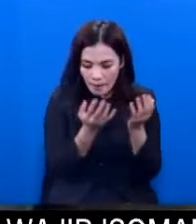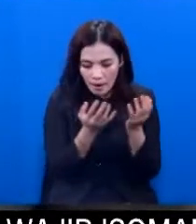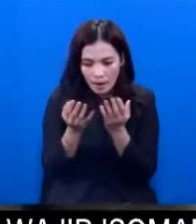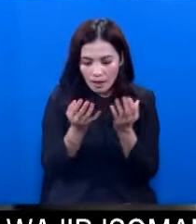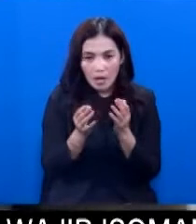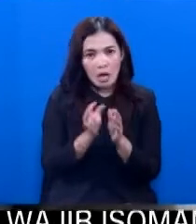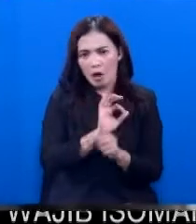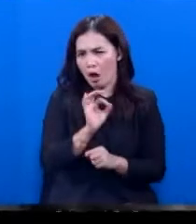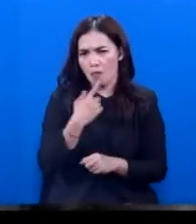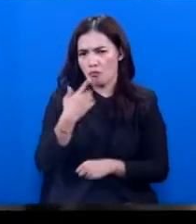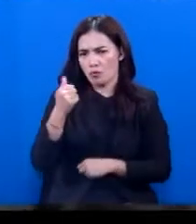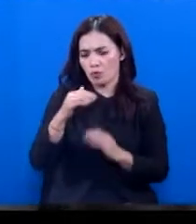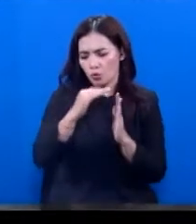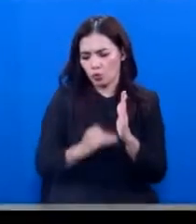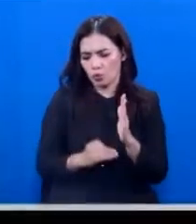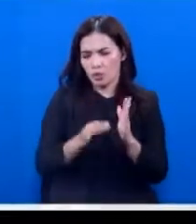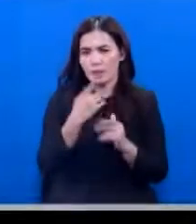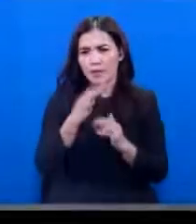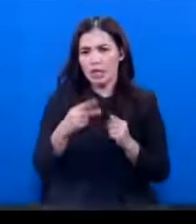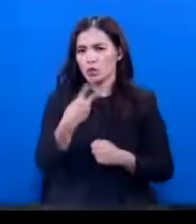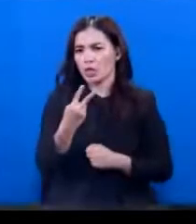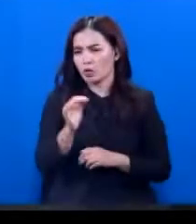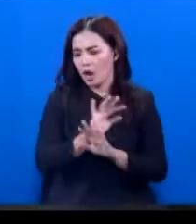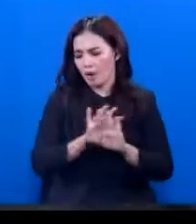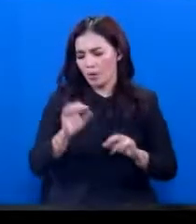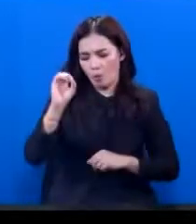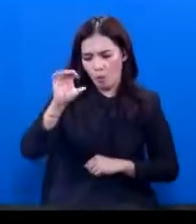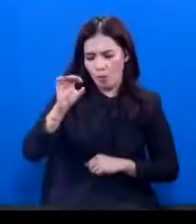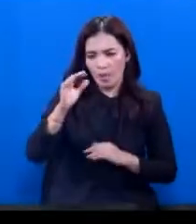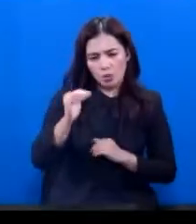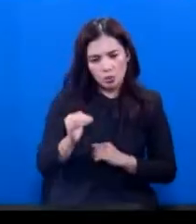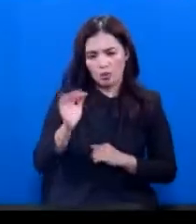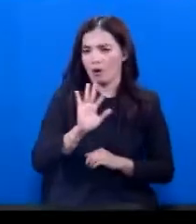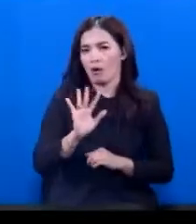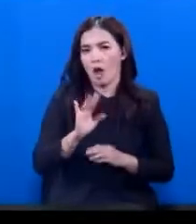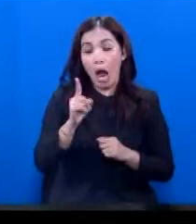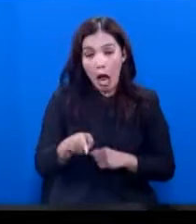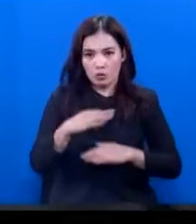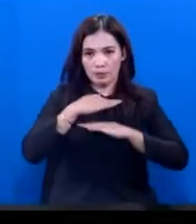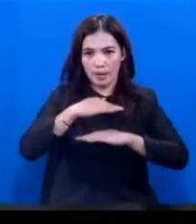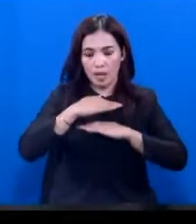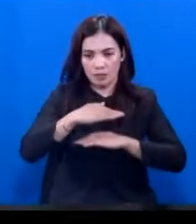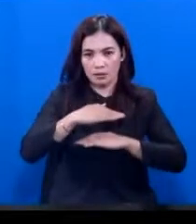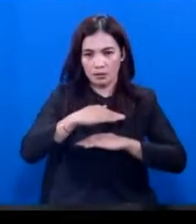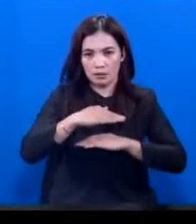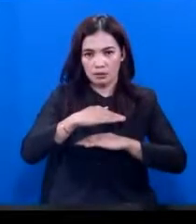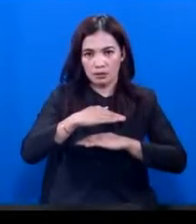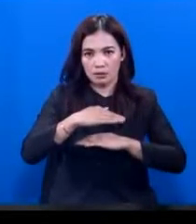untuk menurunkan volume azan itu dan itu dibatasin, harus dibatasin. Ada batasannya.